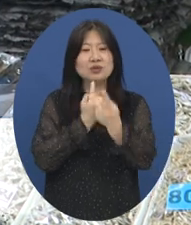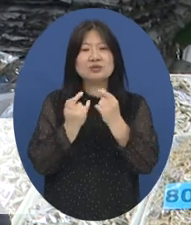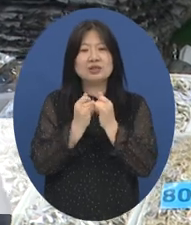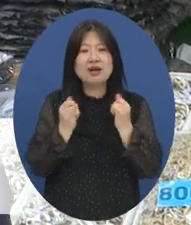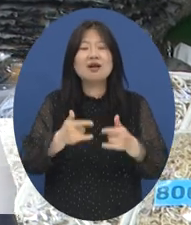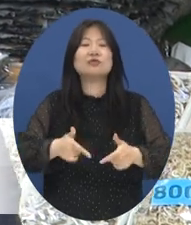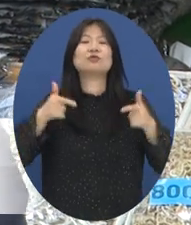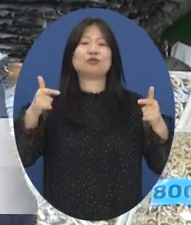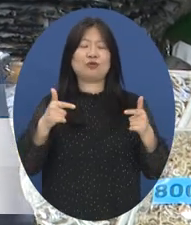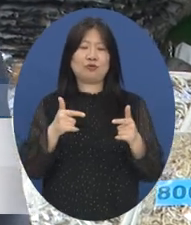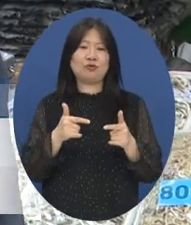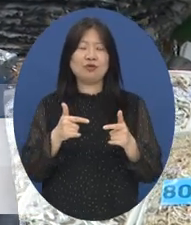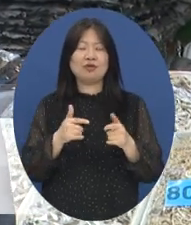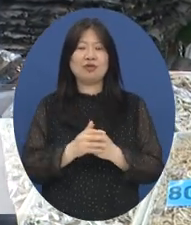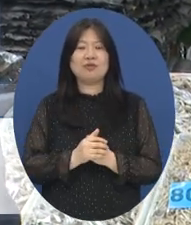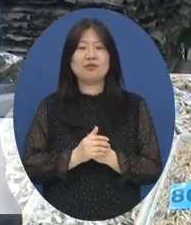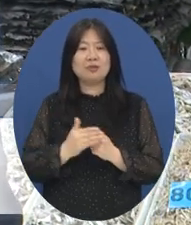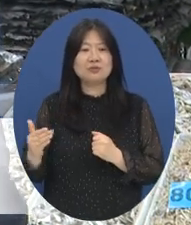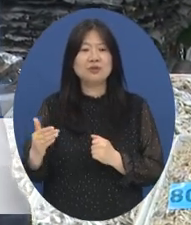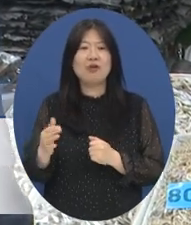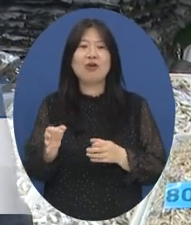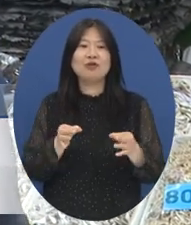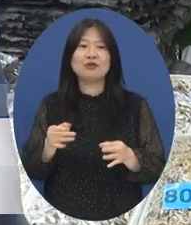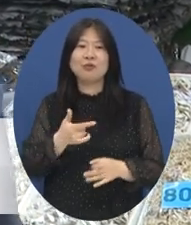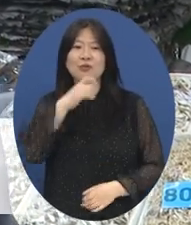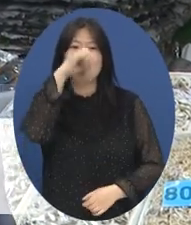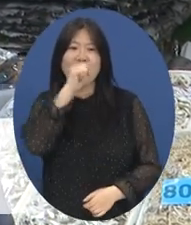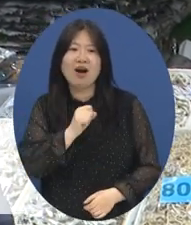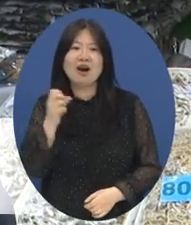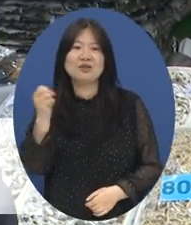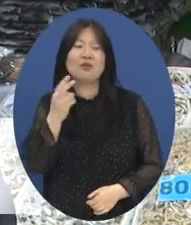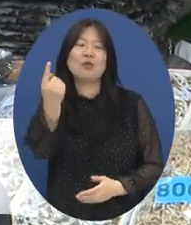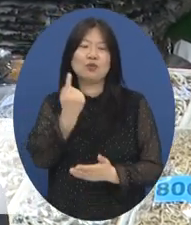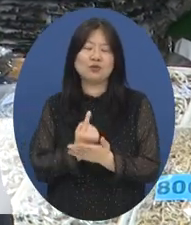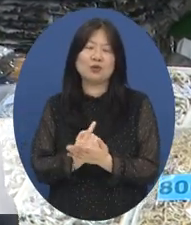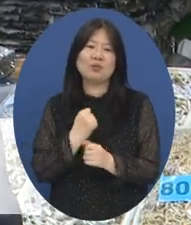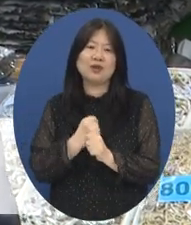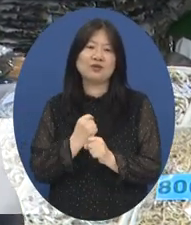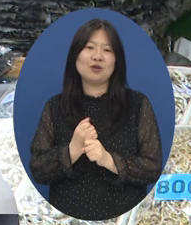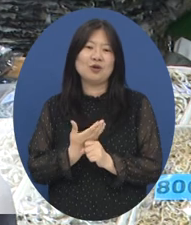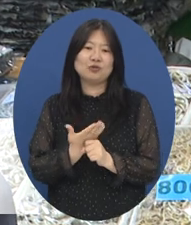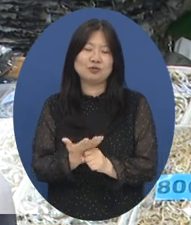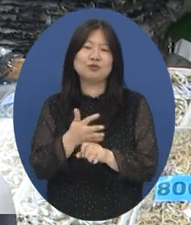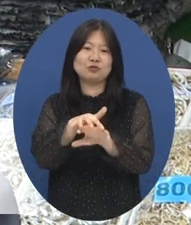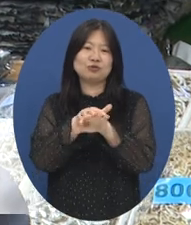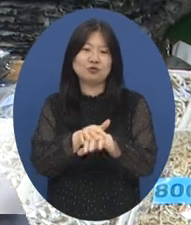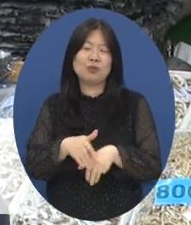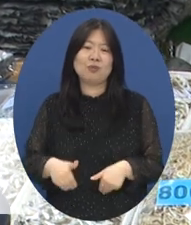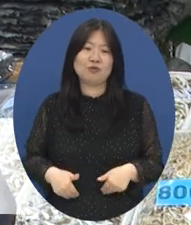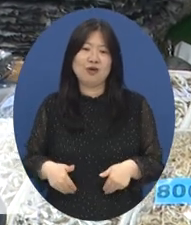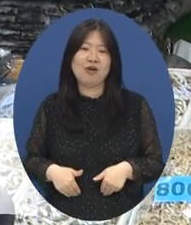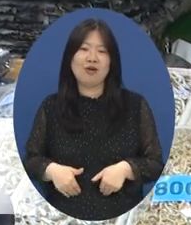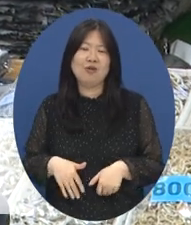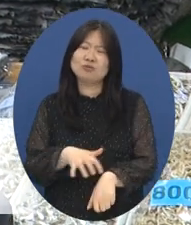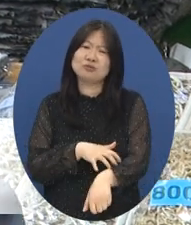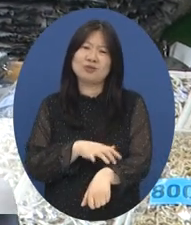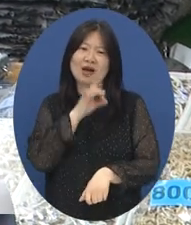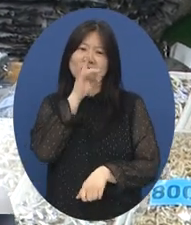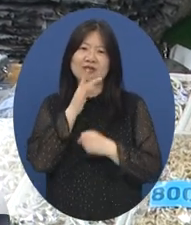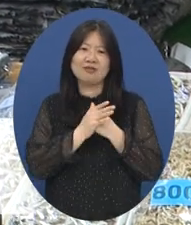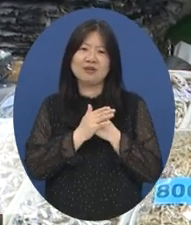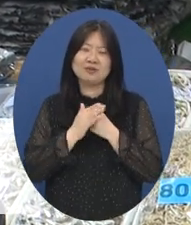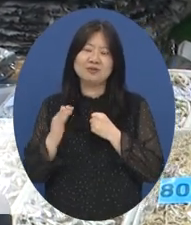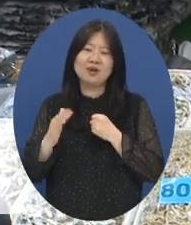번 사람도 아 보게 되고 흣 어머니께 시작이 또 너무 좋고 또 자주 오게 만들어 줘야 되는 그런 구조의 되는데 불편하게 만들기 때문에